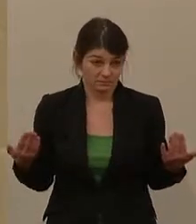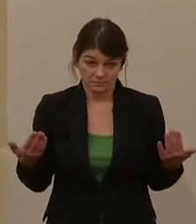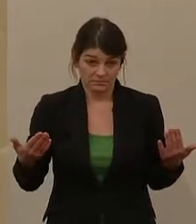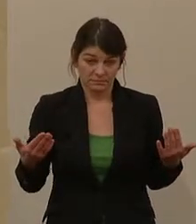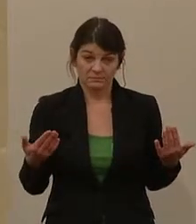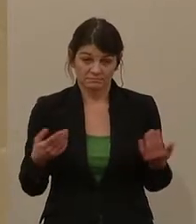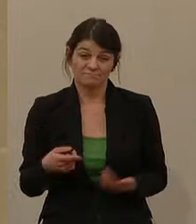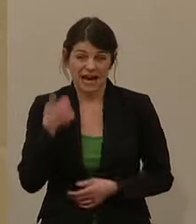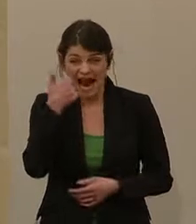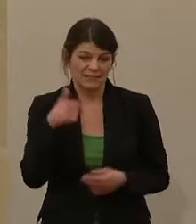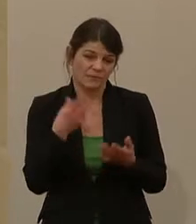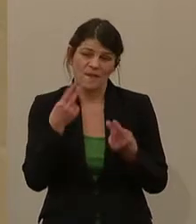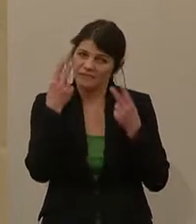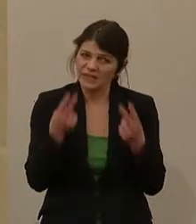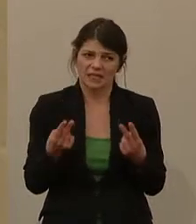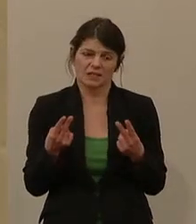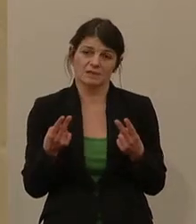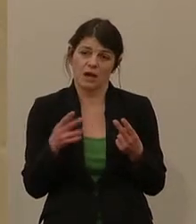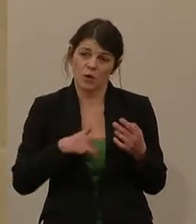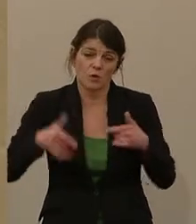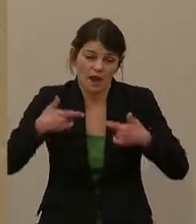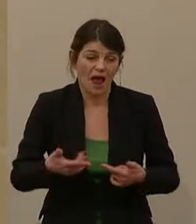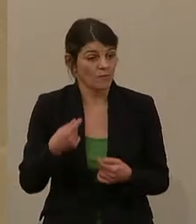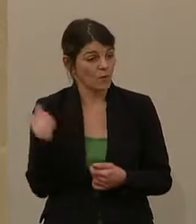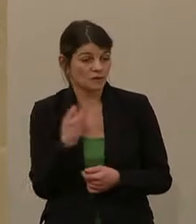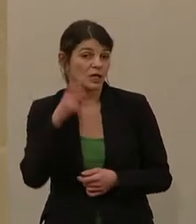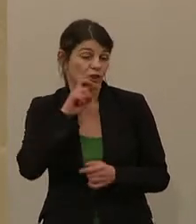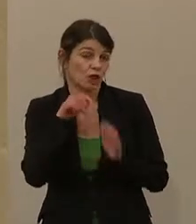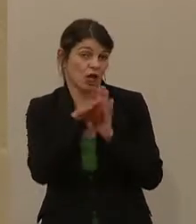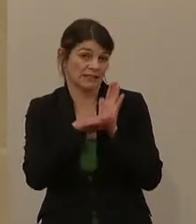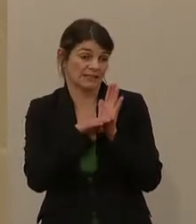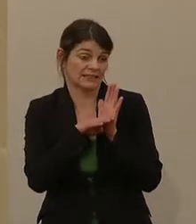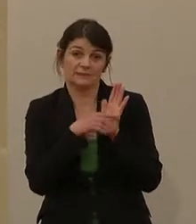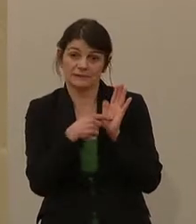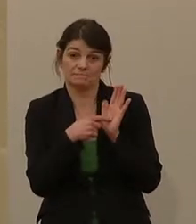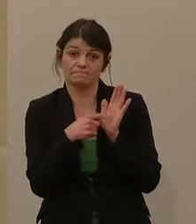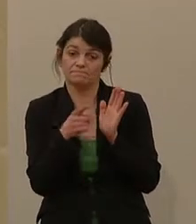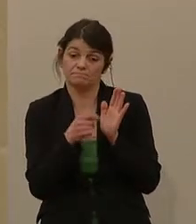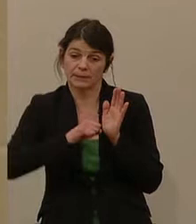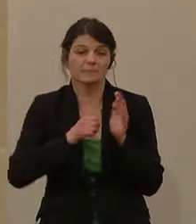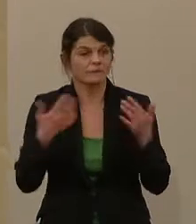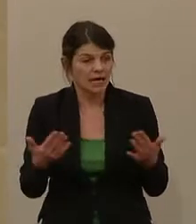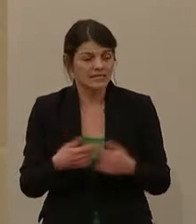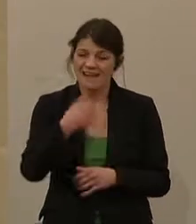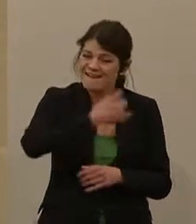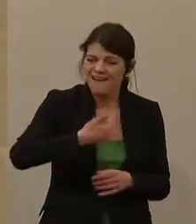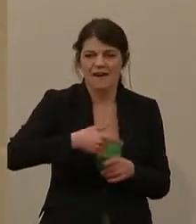gegen eines der wesentlichen Prinzipien unserer Steuergesetzgebung, nämlich dass jeder,